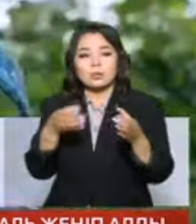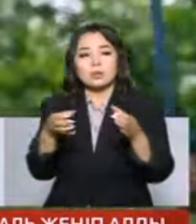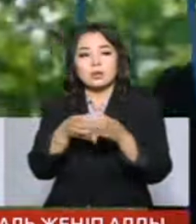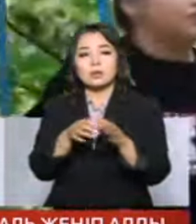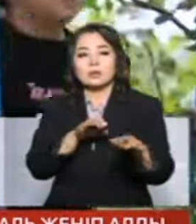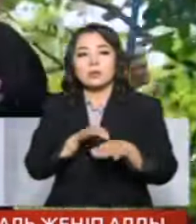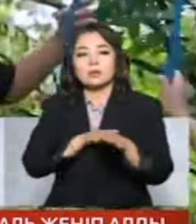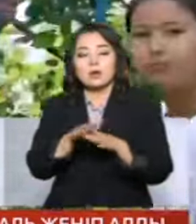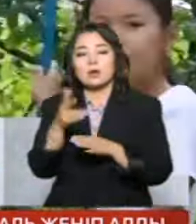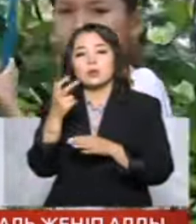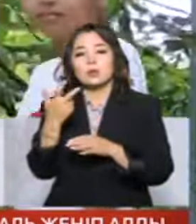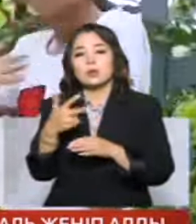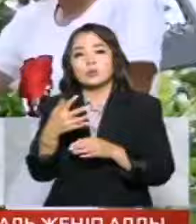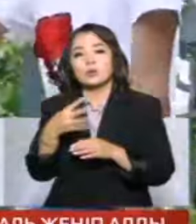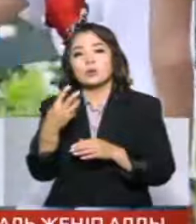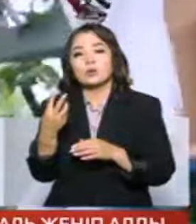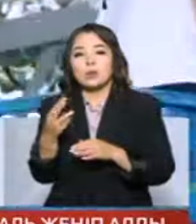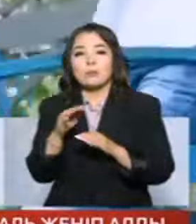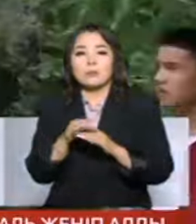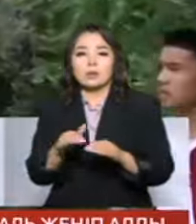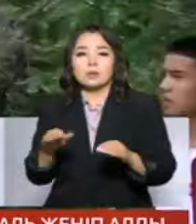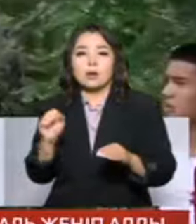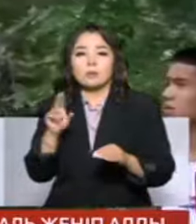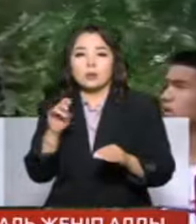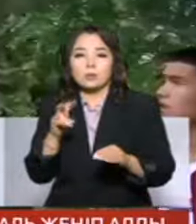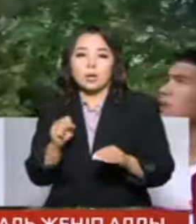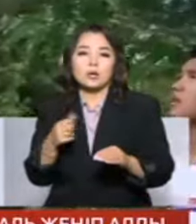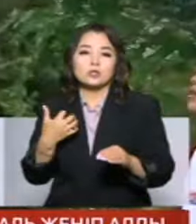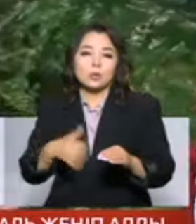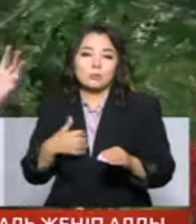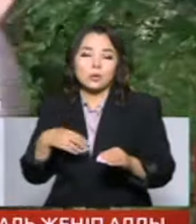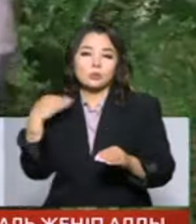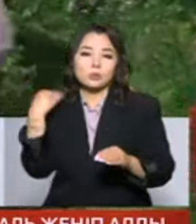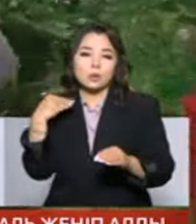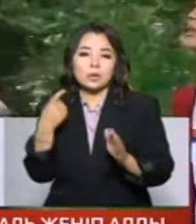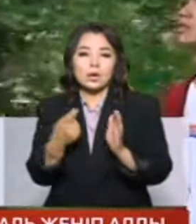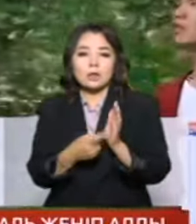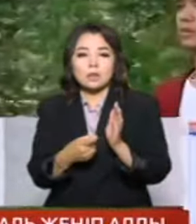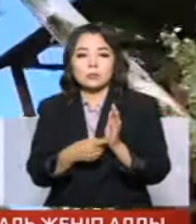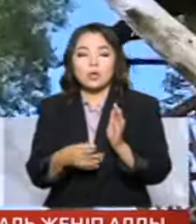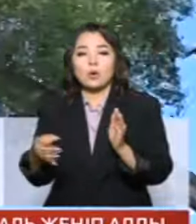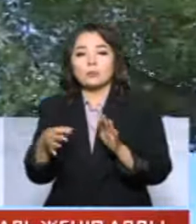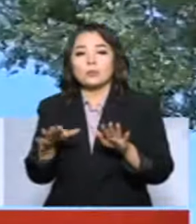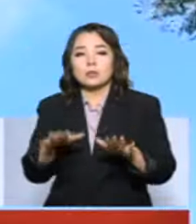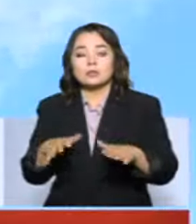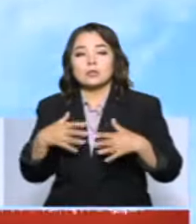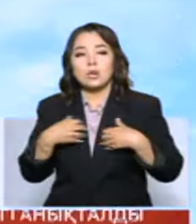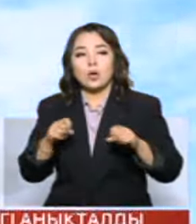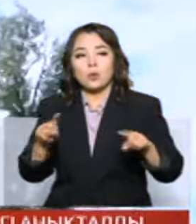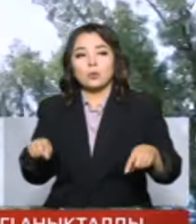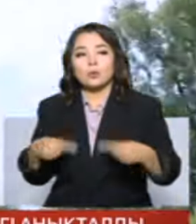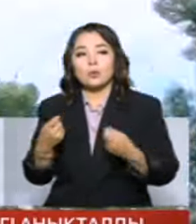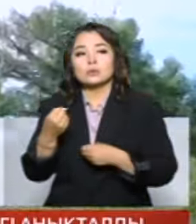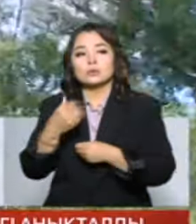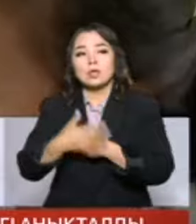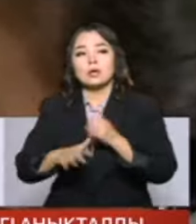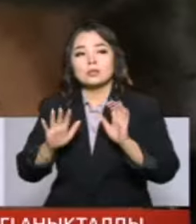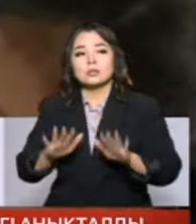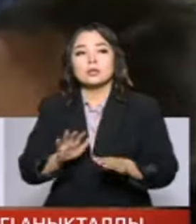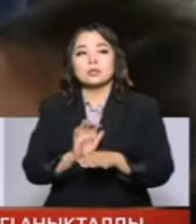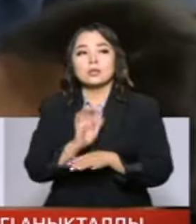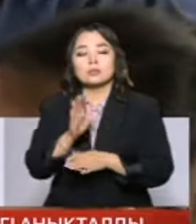алынды. 343 бала Ақмола, Алматы, Жамбыл, Түркістан және Қарағанды облыстарындағы сауықтыру орталықтарына